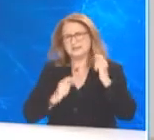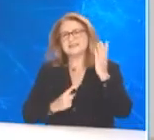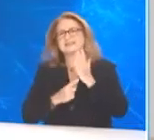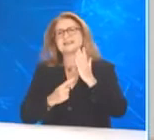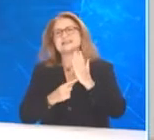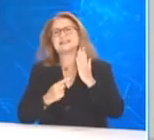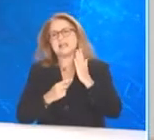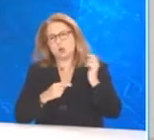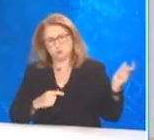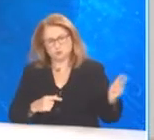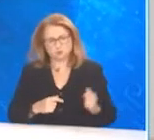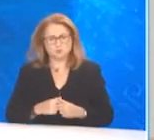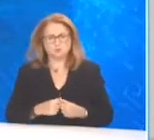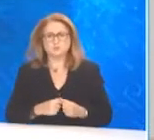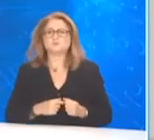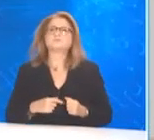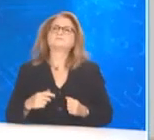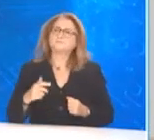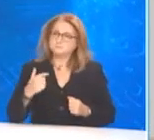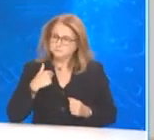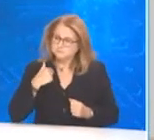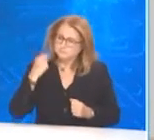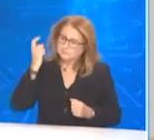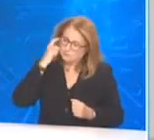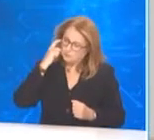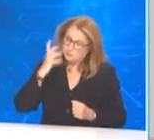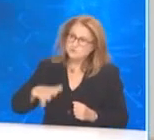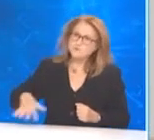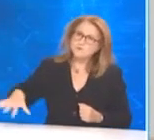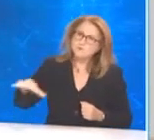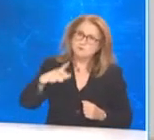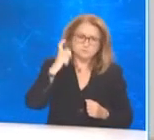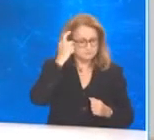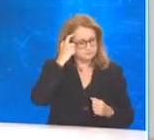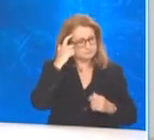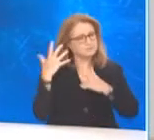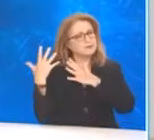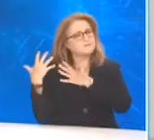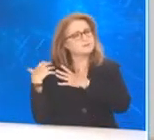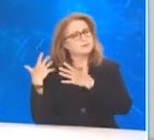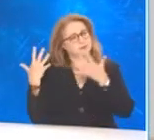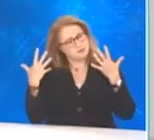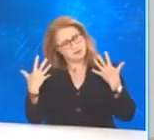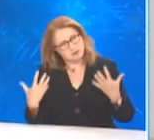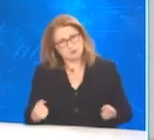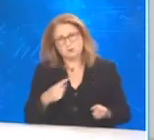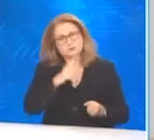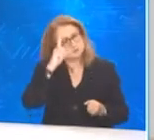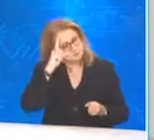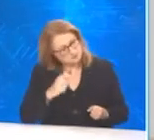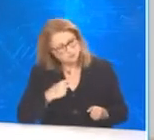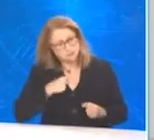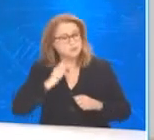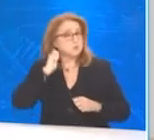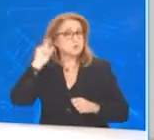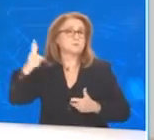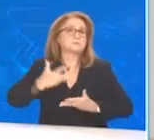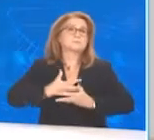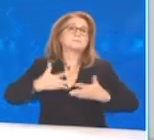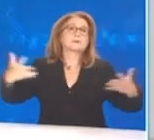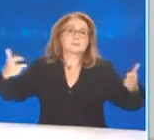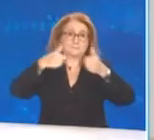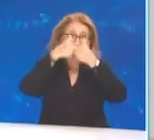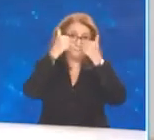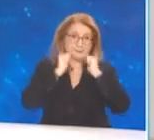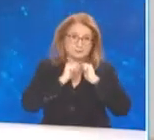ευθύνη του σε σχέση με τις λιτανίες μας σε όλη την Ελλάδα, όχι μόνο στη Τίνο, εν ώψη της μεγάλης μας εορτής.